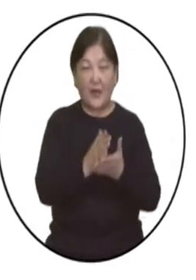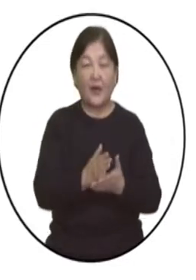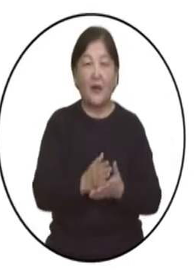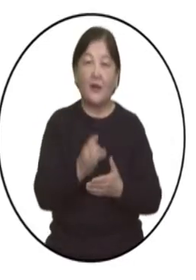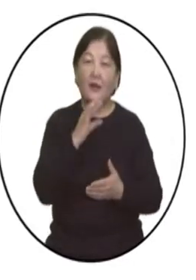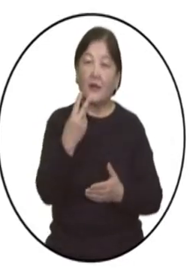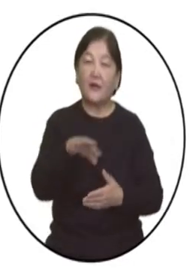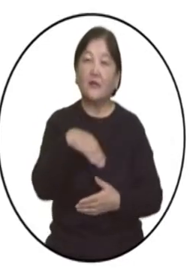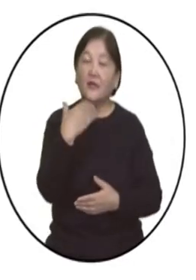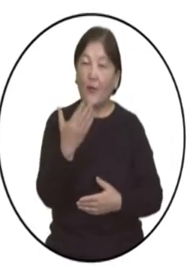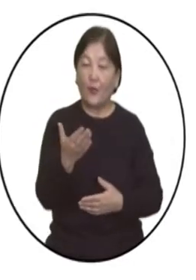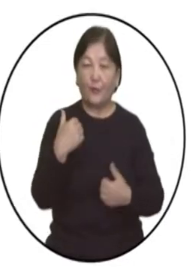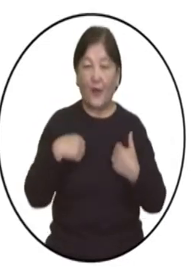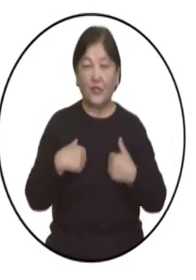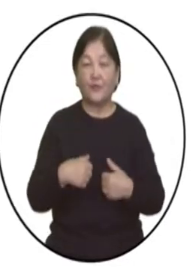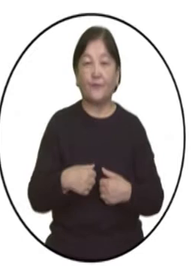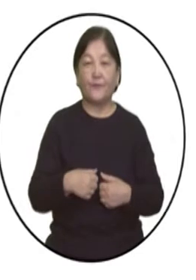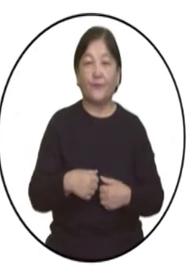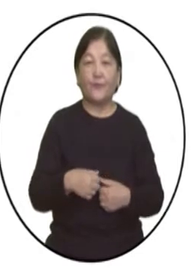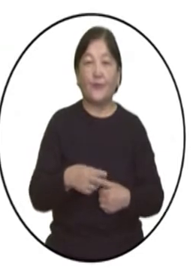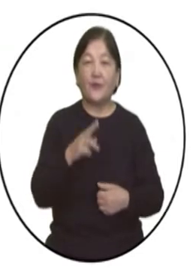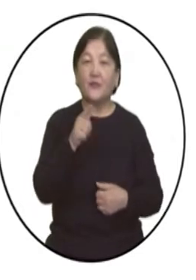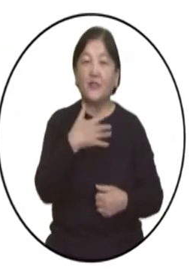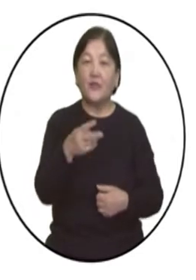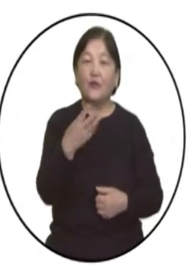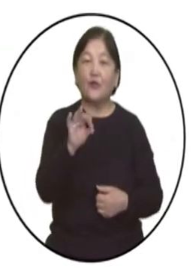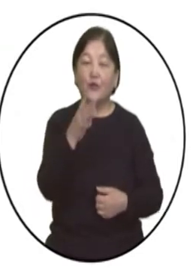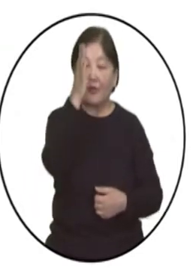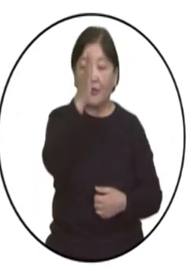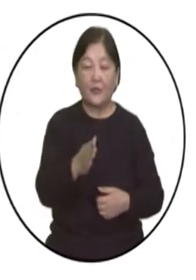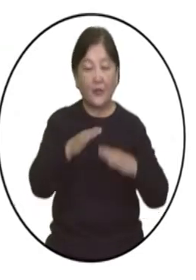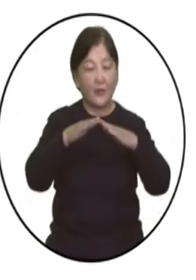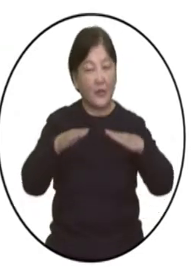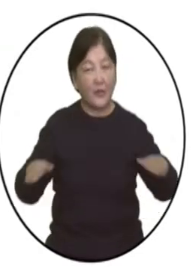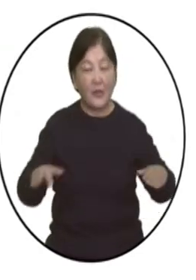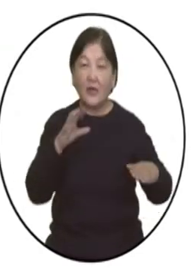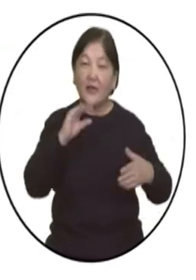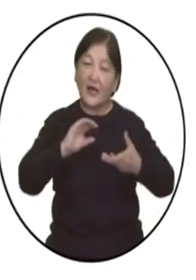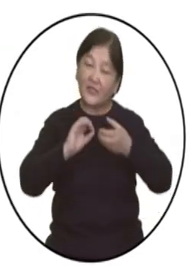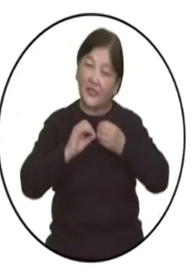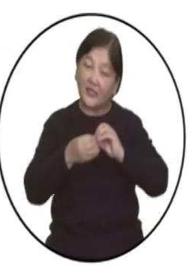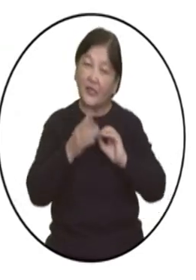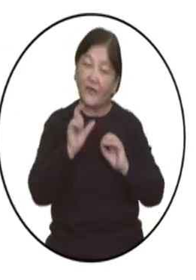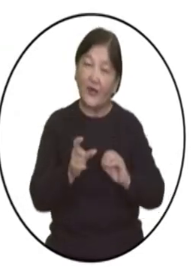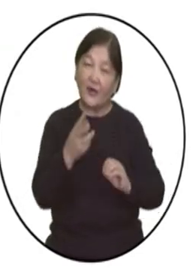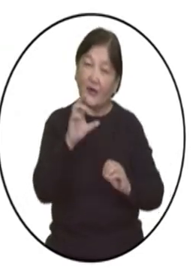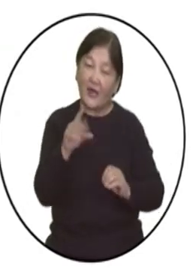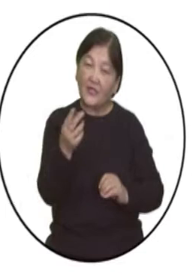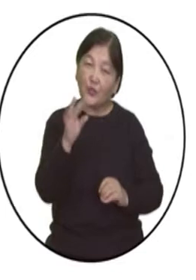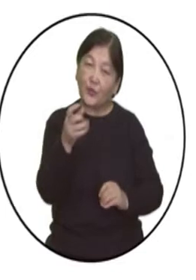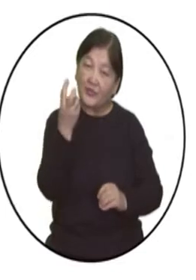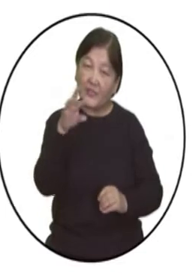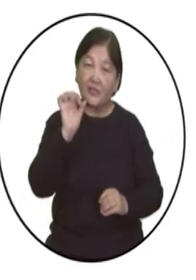багш нь цэгийн координатыг хавтгаа дээр хэрхэн тэмдэглэдэг вэ, дүрсэлдэг вэ гэдэг